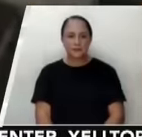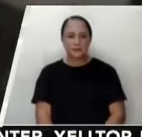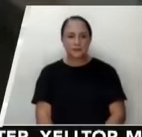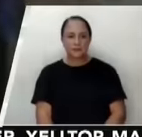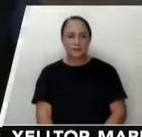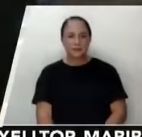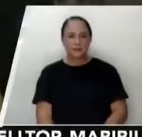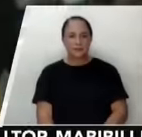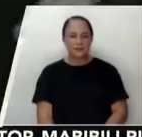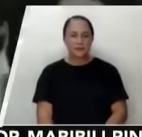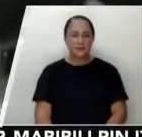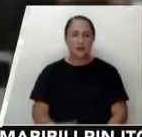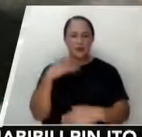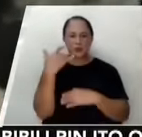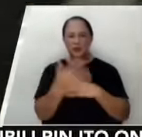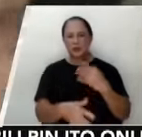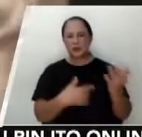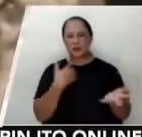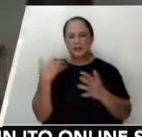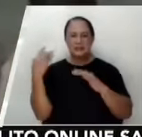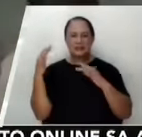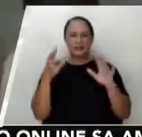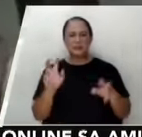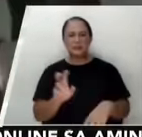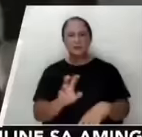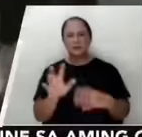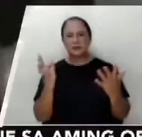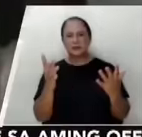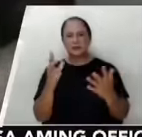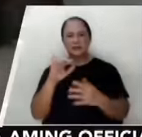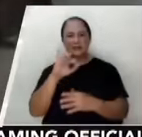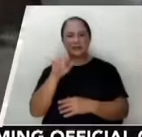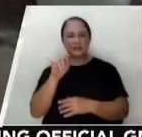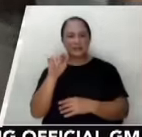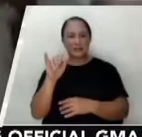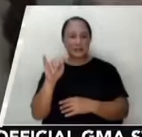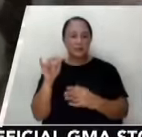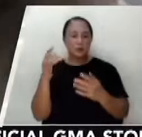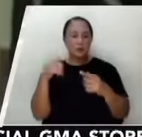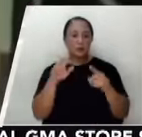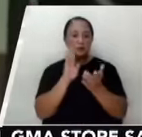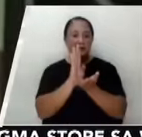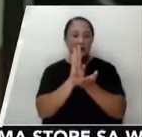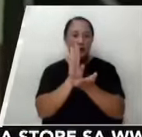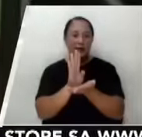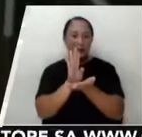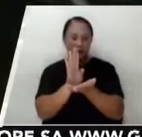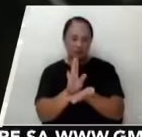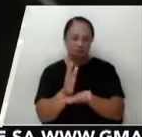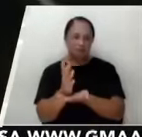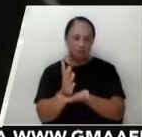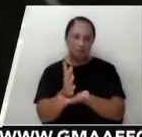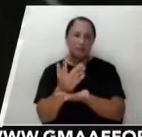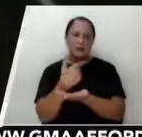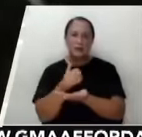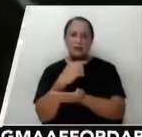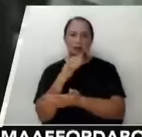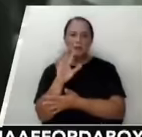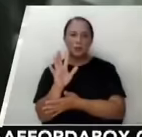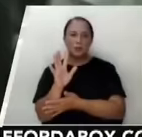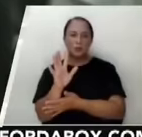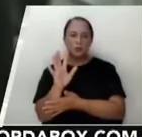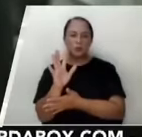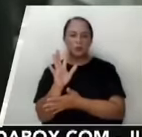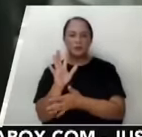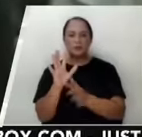Umaga pa lang, dagsa na ang mga turista sa Jetty Port Terminal na biyaheng Boracay. Kabilang dyan ang 54 na miyembro ng Pamilya